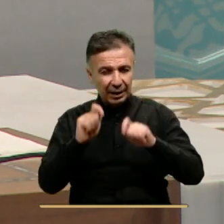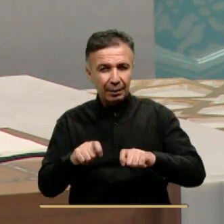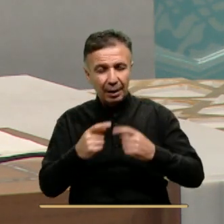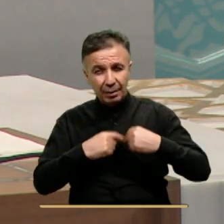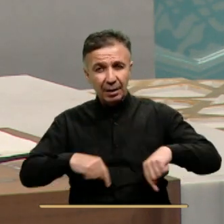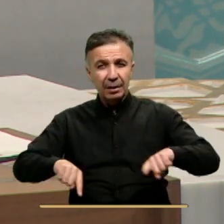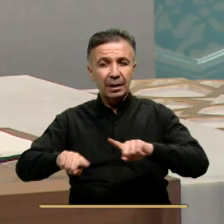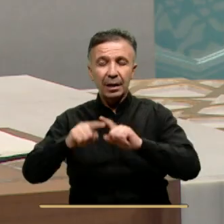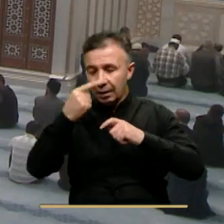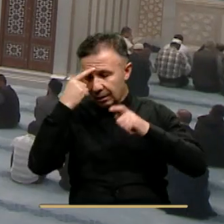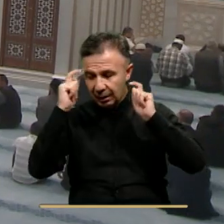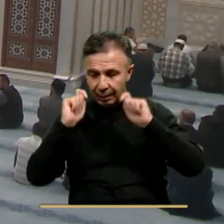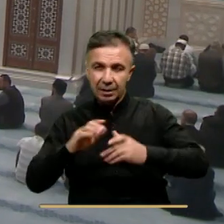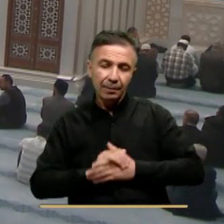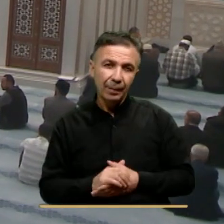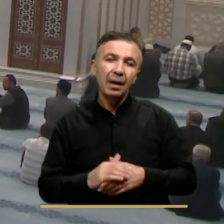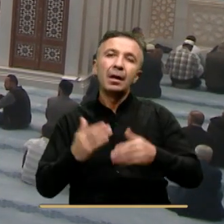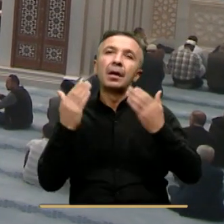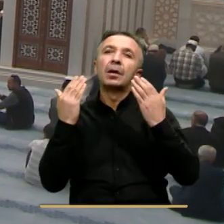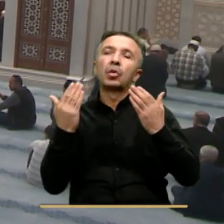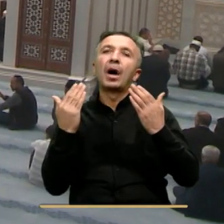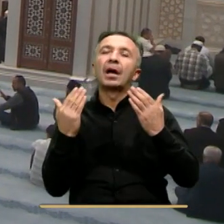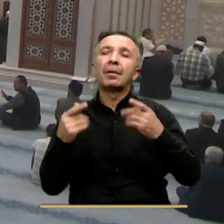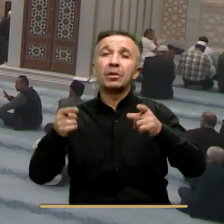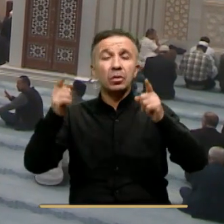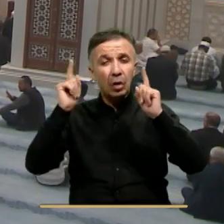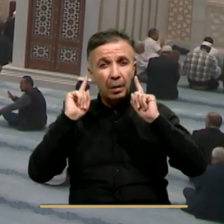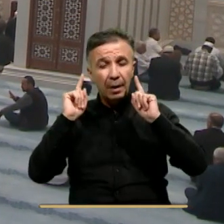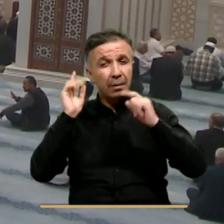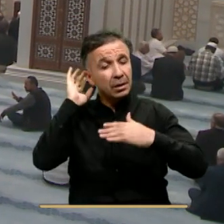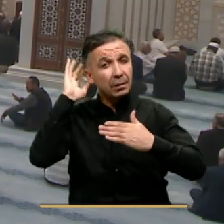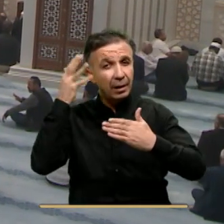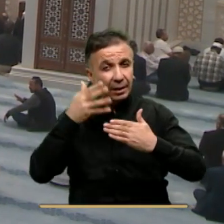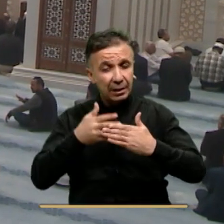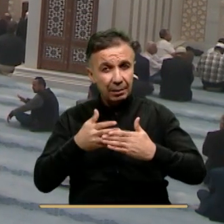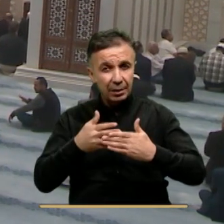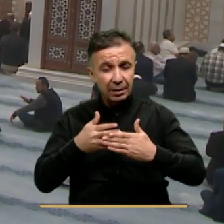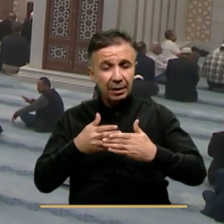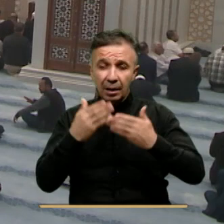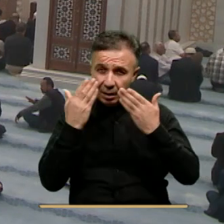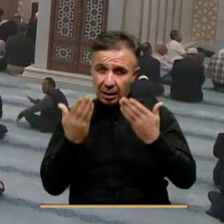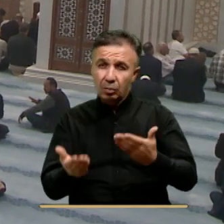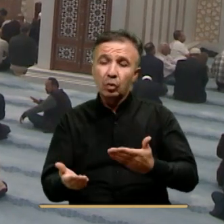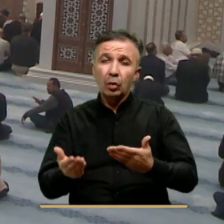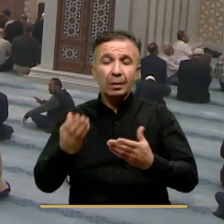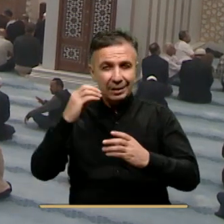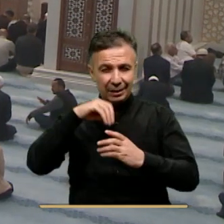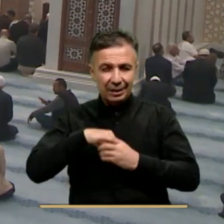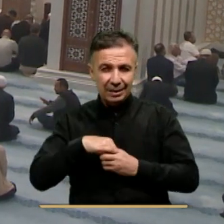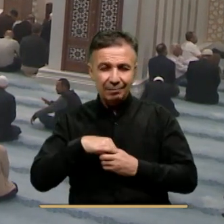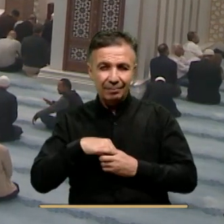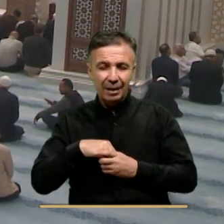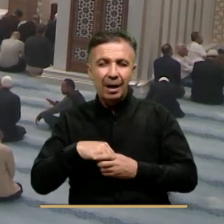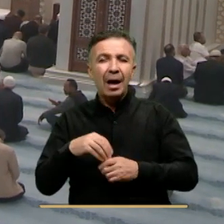bizlere nasip eylesin dualarımızın tövbelerimiz ibadetlerimizin kabulü için helal